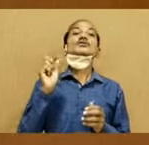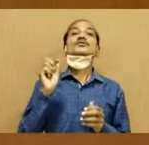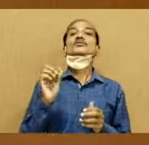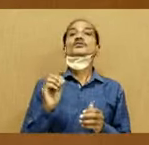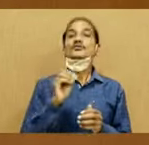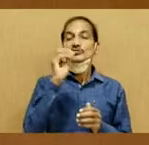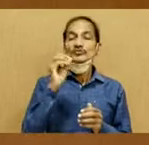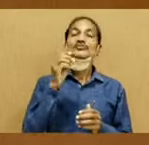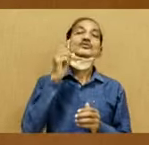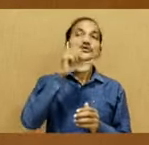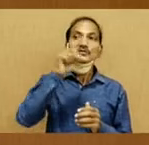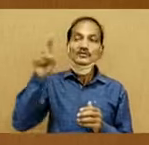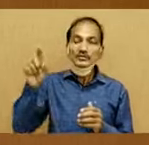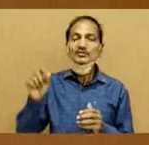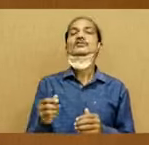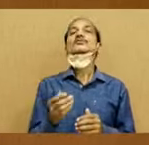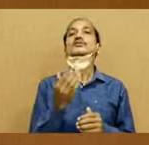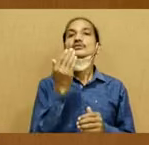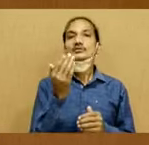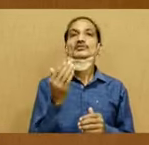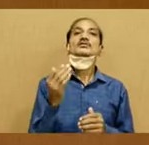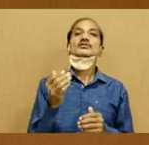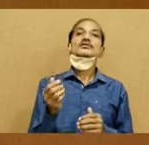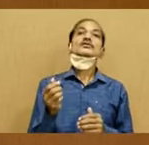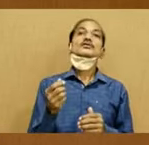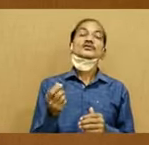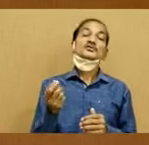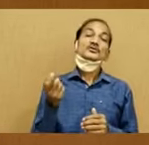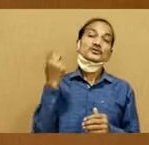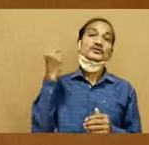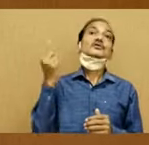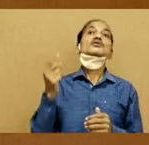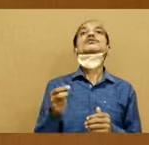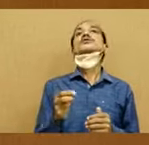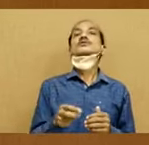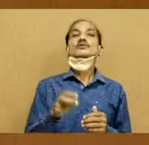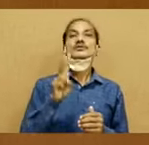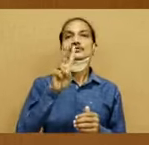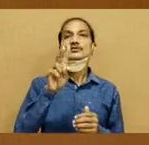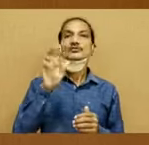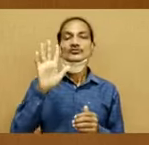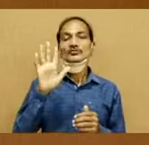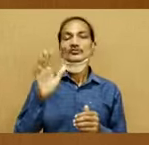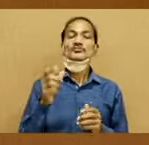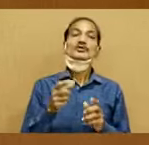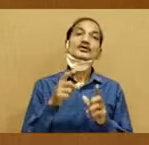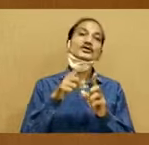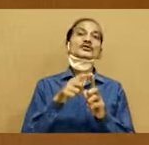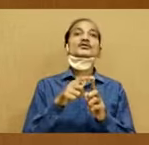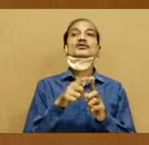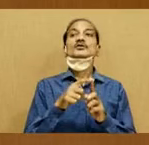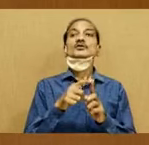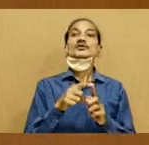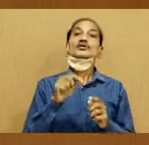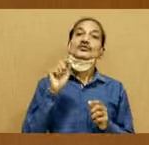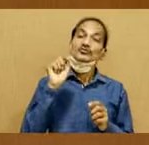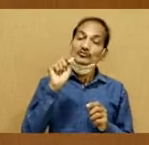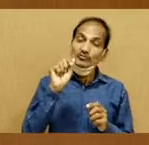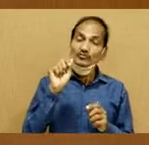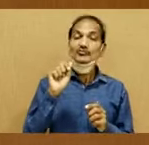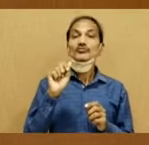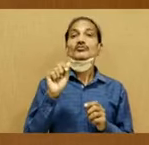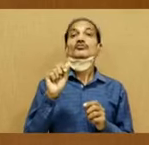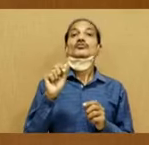देवी, दीर्घ 25 दिन रु जो श्रृंखला रे आपण लॉकडाउन रो नियम मानि